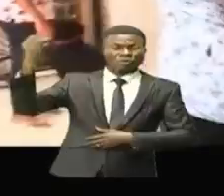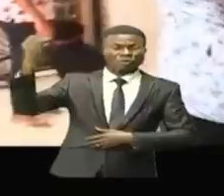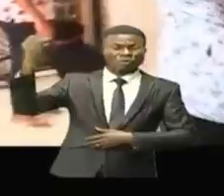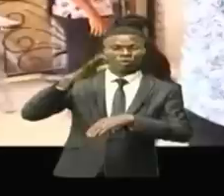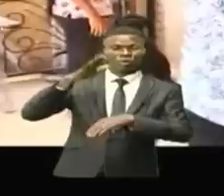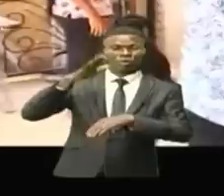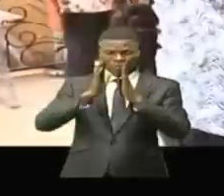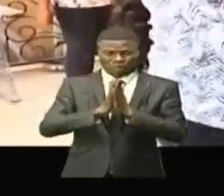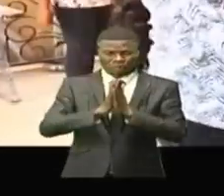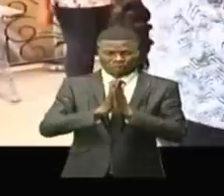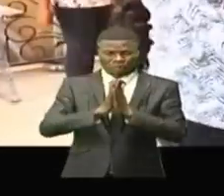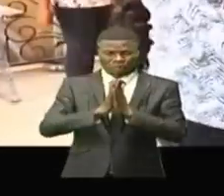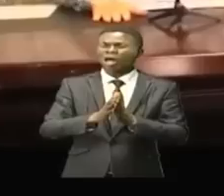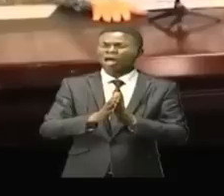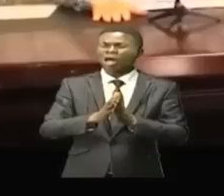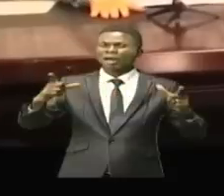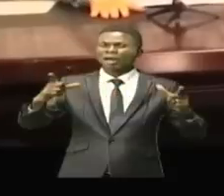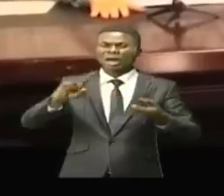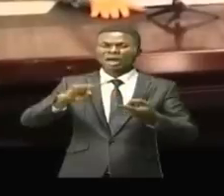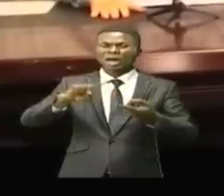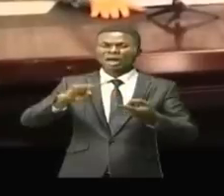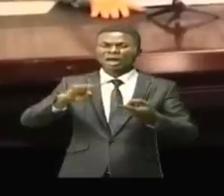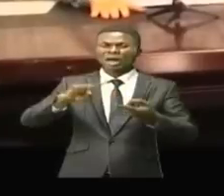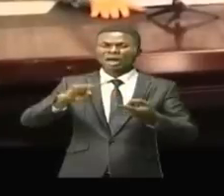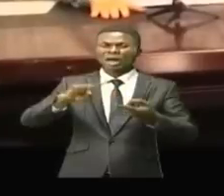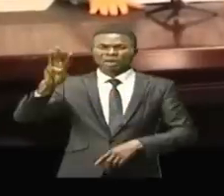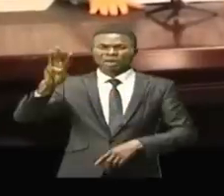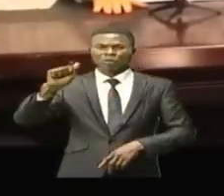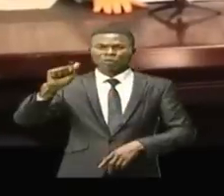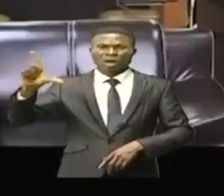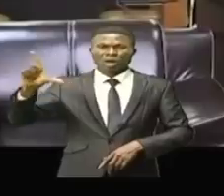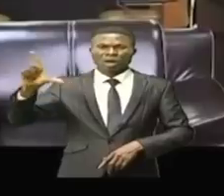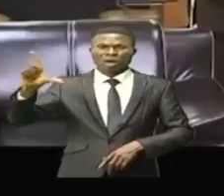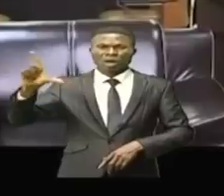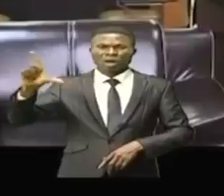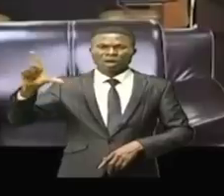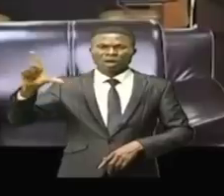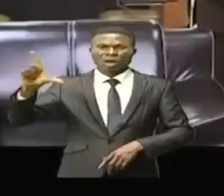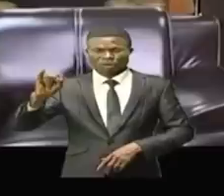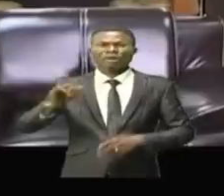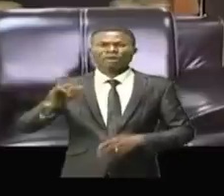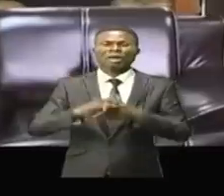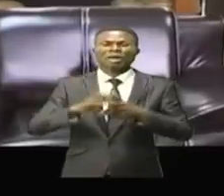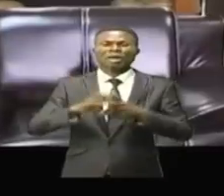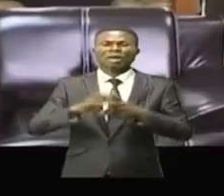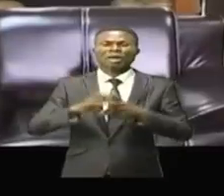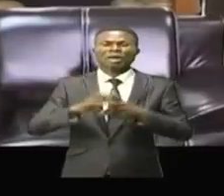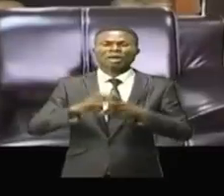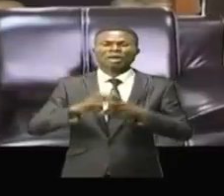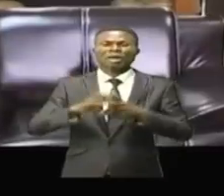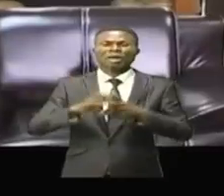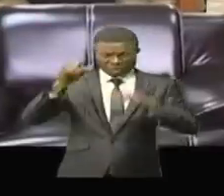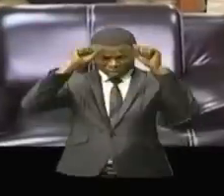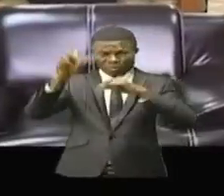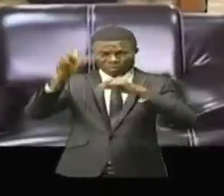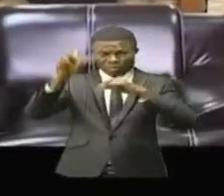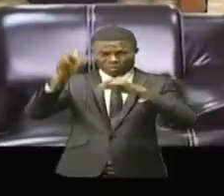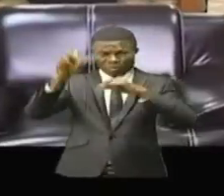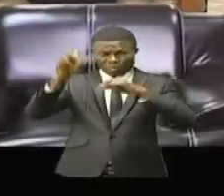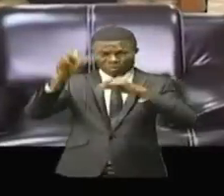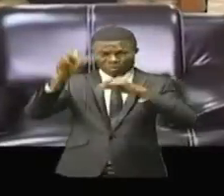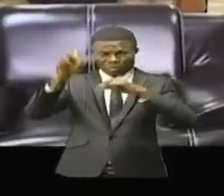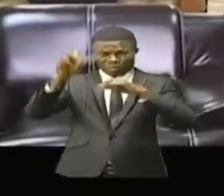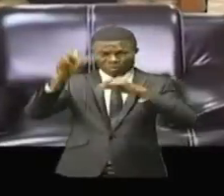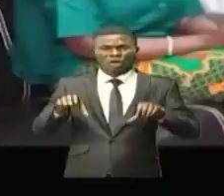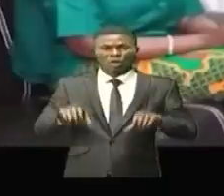prière turbo de l'apôtre Walo Michenga n'était pas en reste. Le révérend Bukondoa, président national de l'église du Christ au Congo,